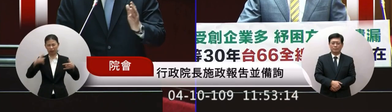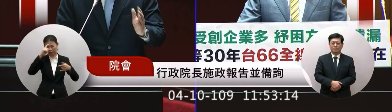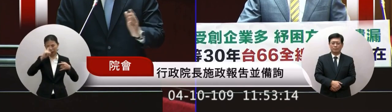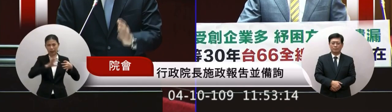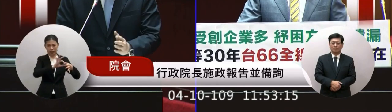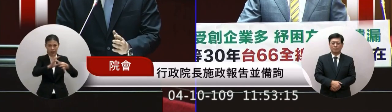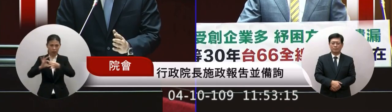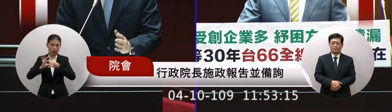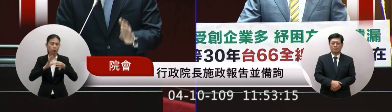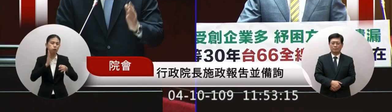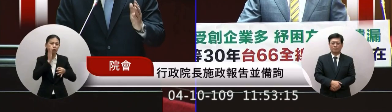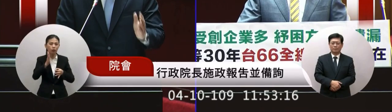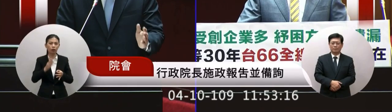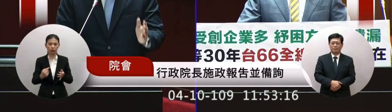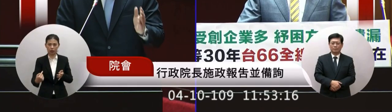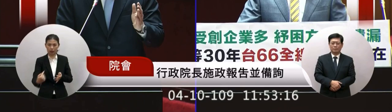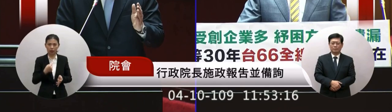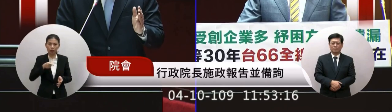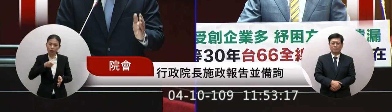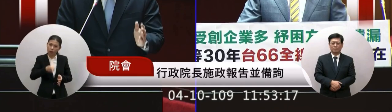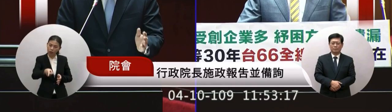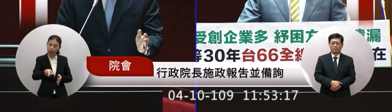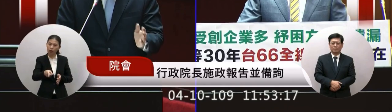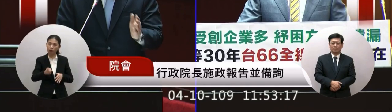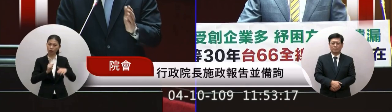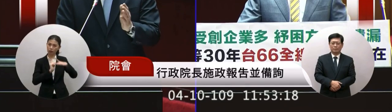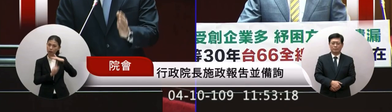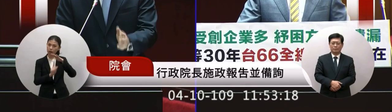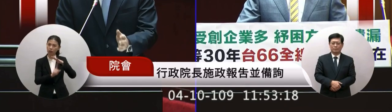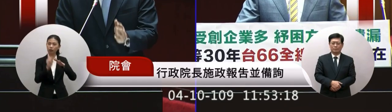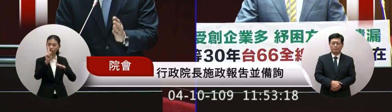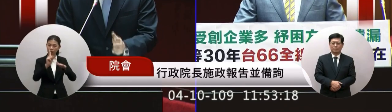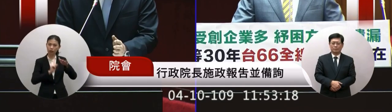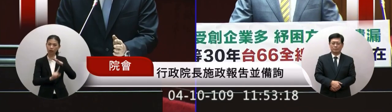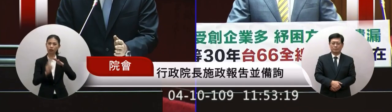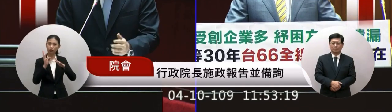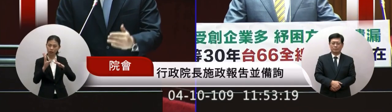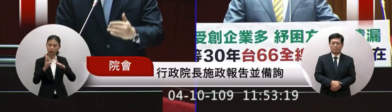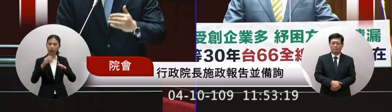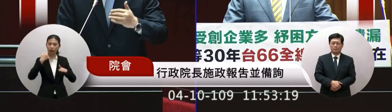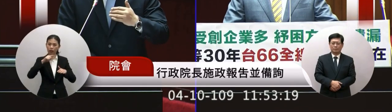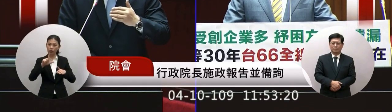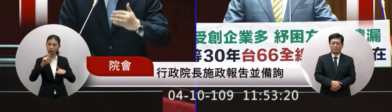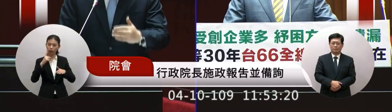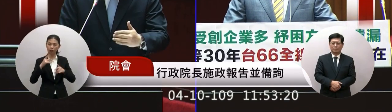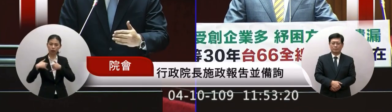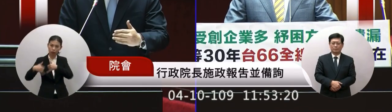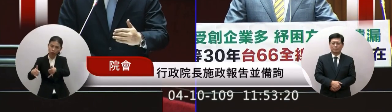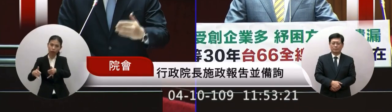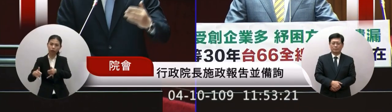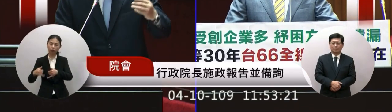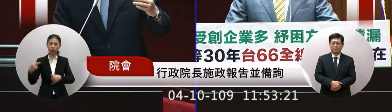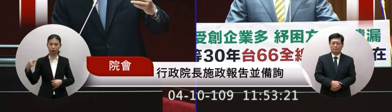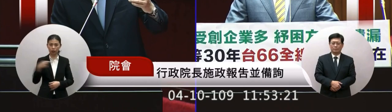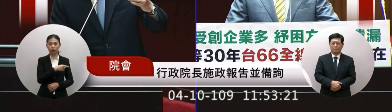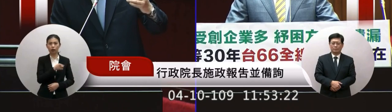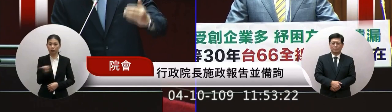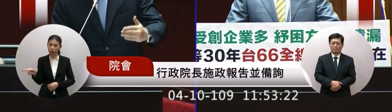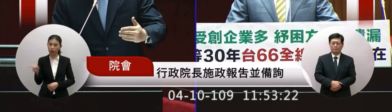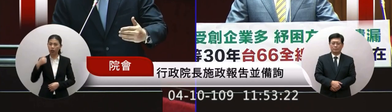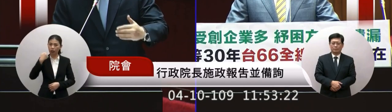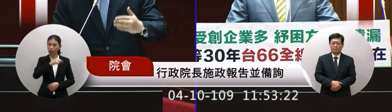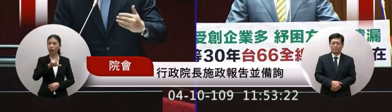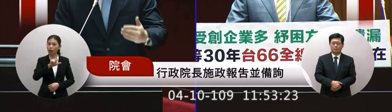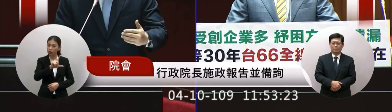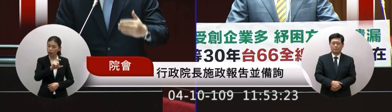我们南北向有国道1号好3号，另外就是台61线，那我们东西向的不管是台